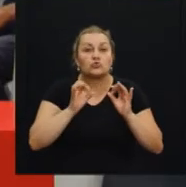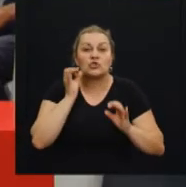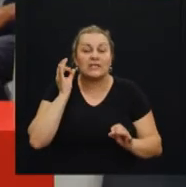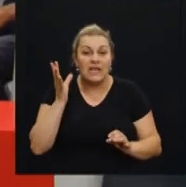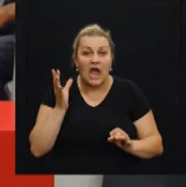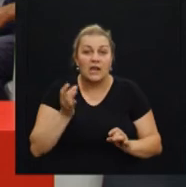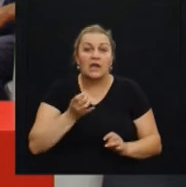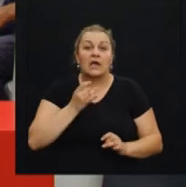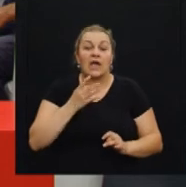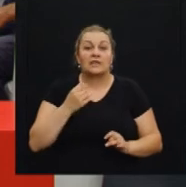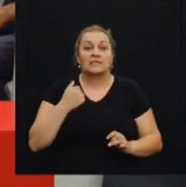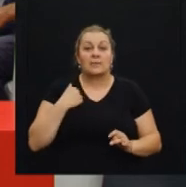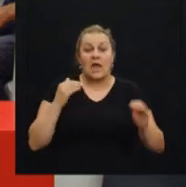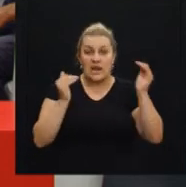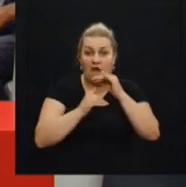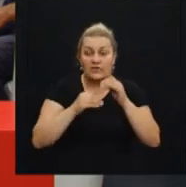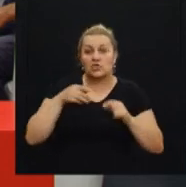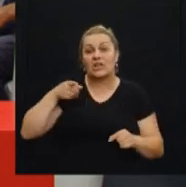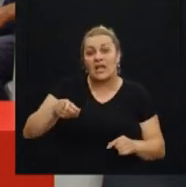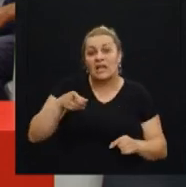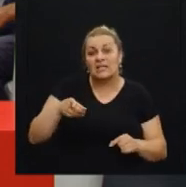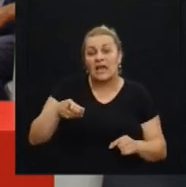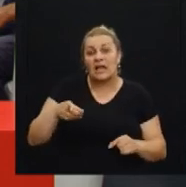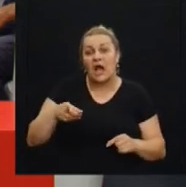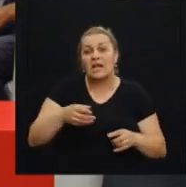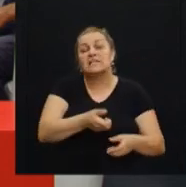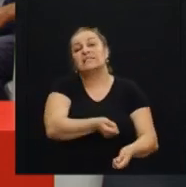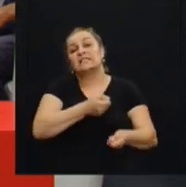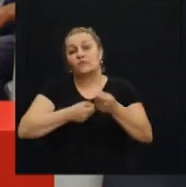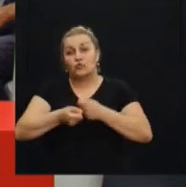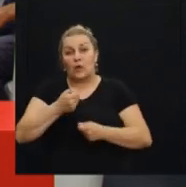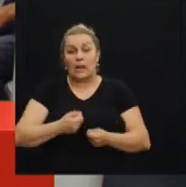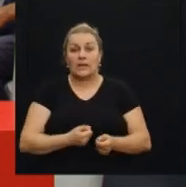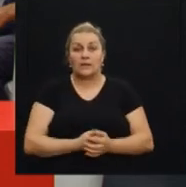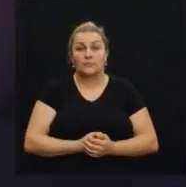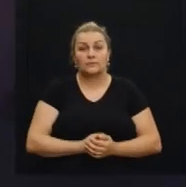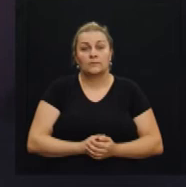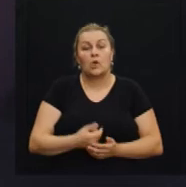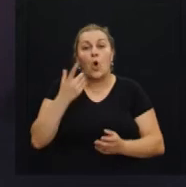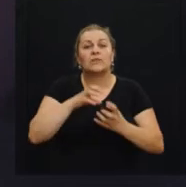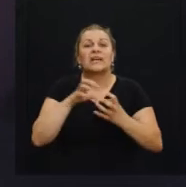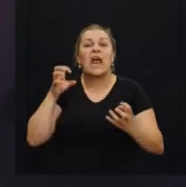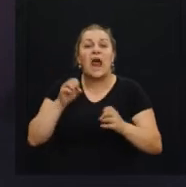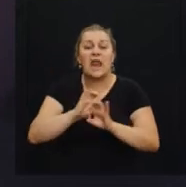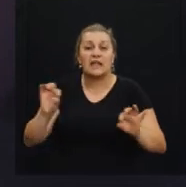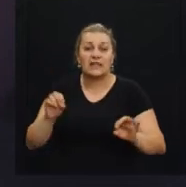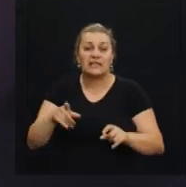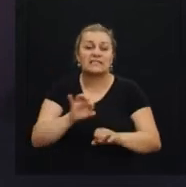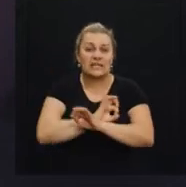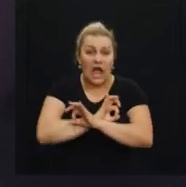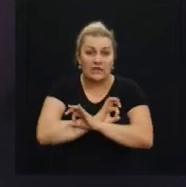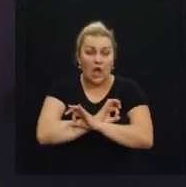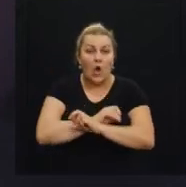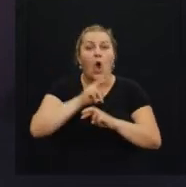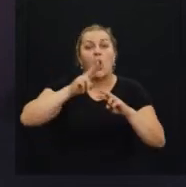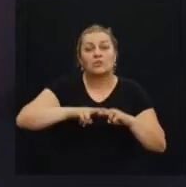sam na večer njega, kad smo izvukli od granate, on stradao, a